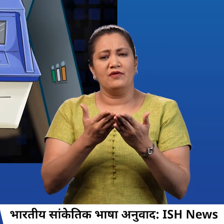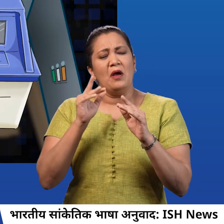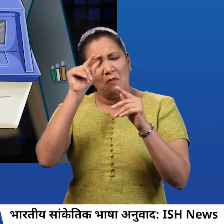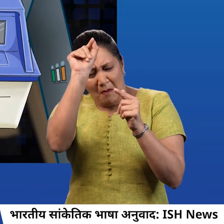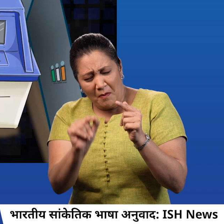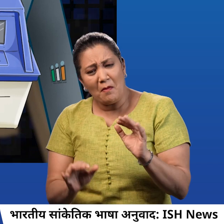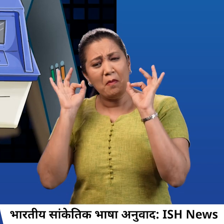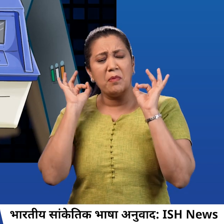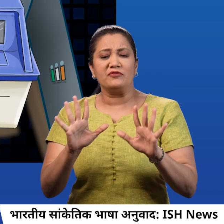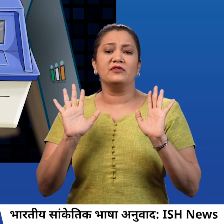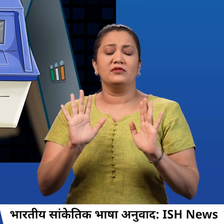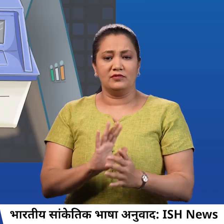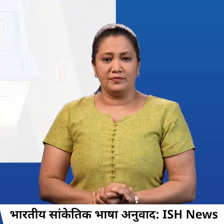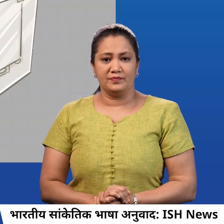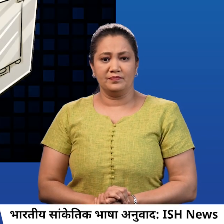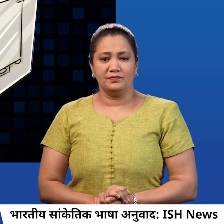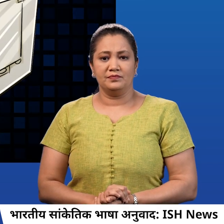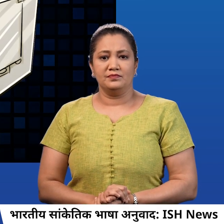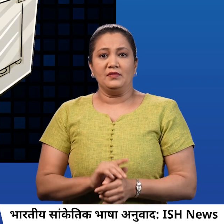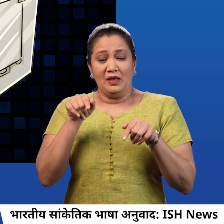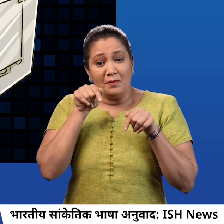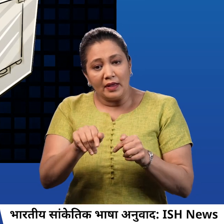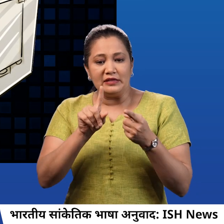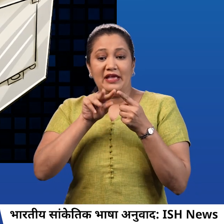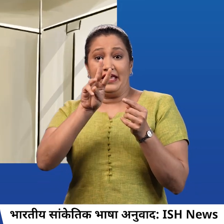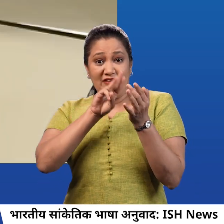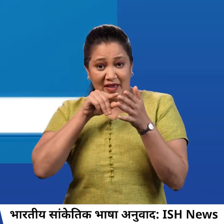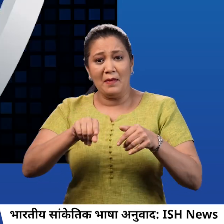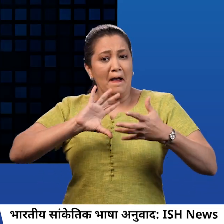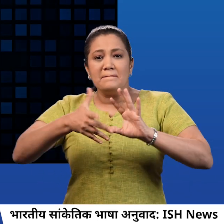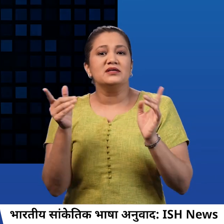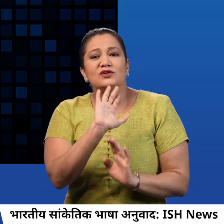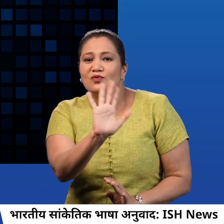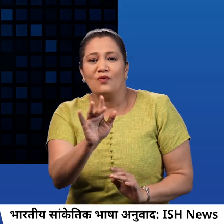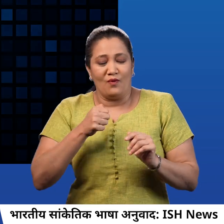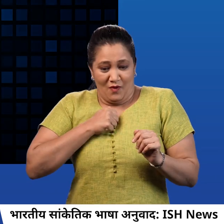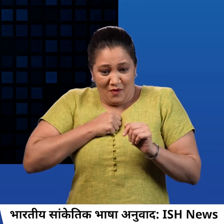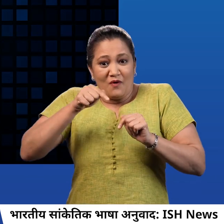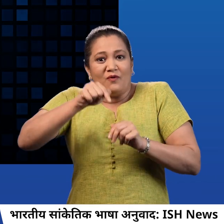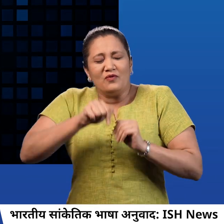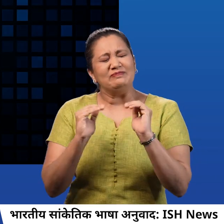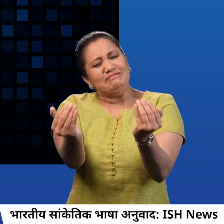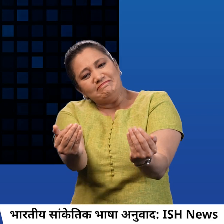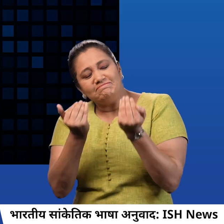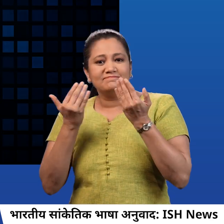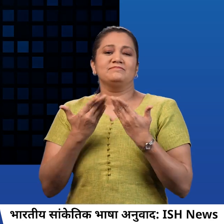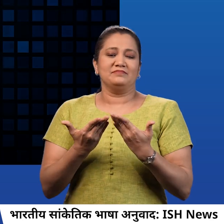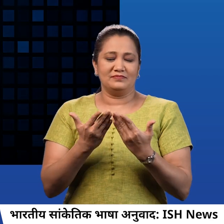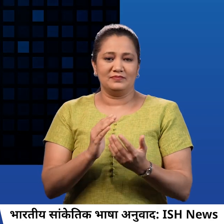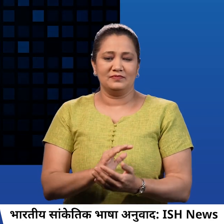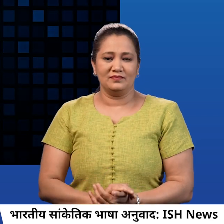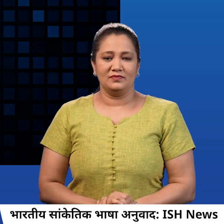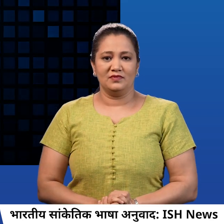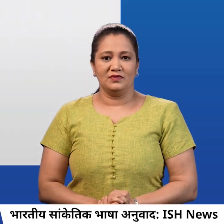सुरक्षेच्या कसोटीवर कायमच टिकून राहिलंय. आणि म्हणूनच हे यंत्र नव्हे तर आपल्या मताचं बुलेट